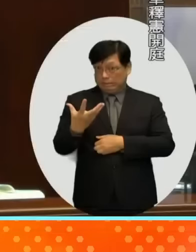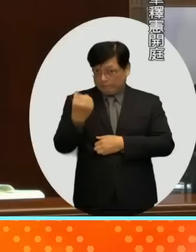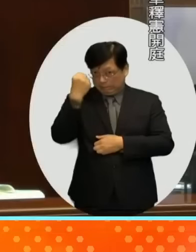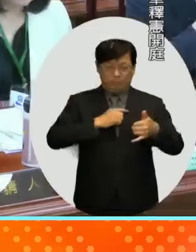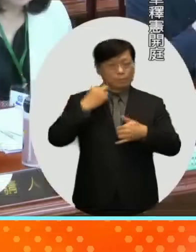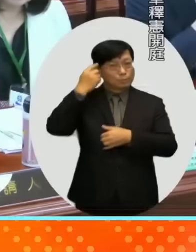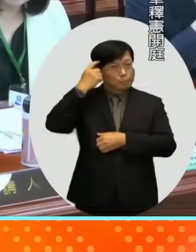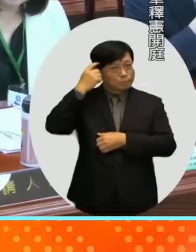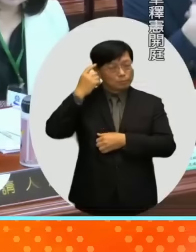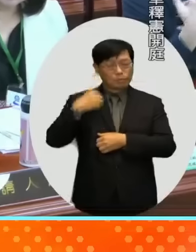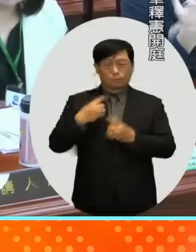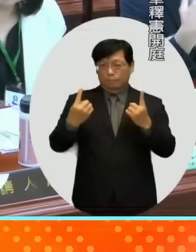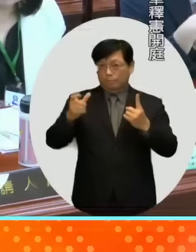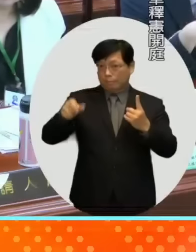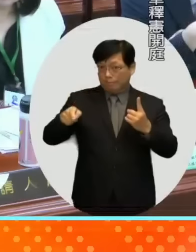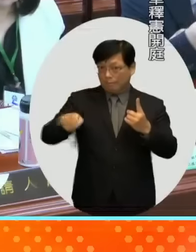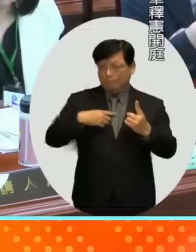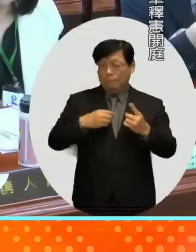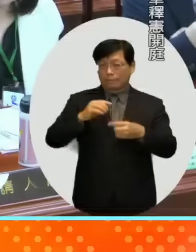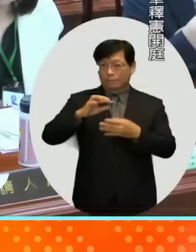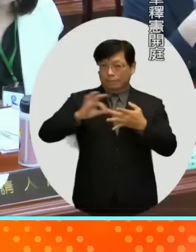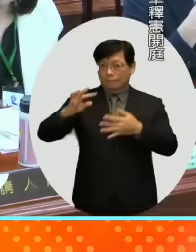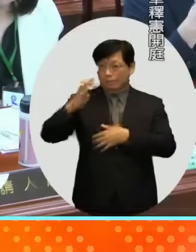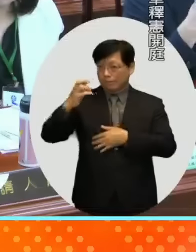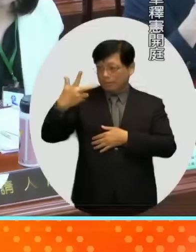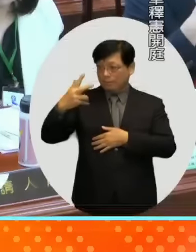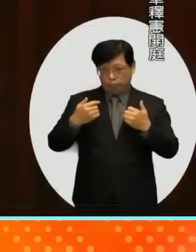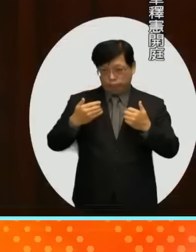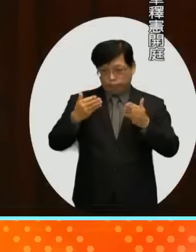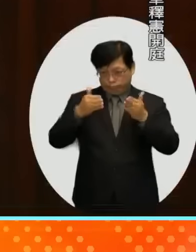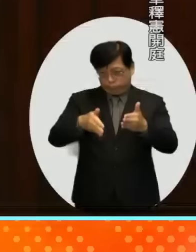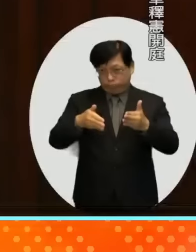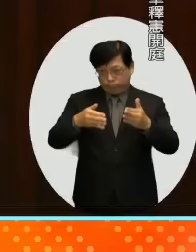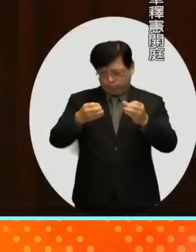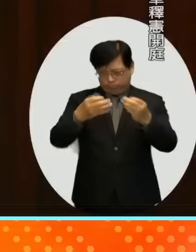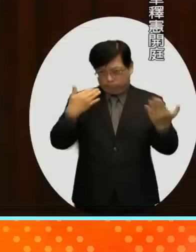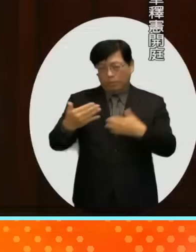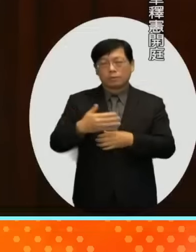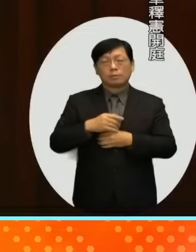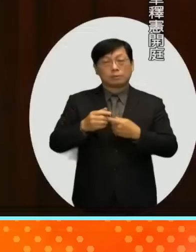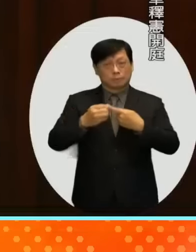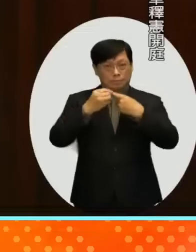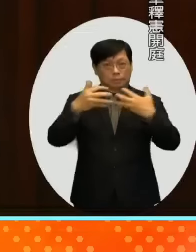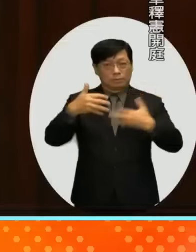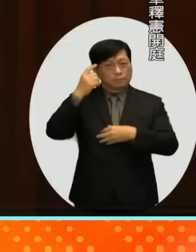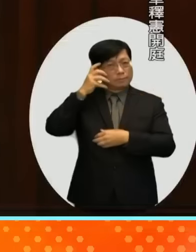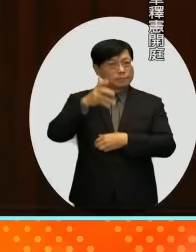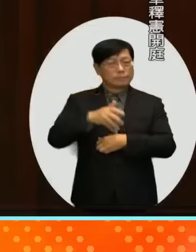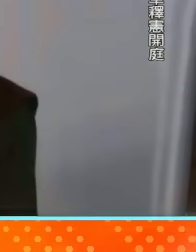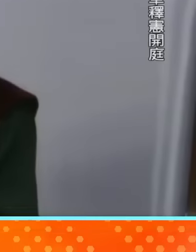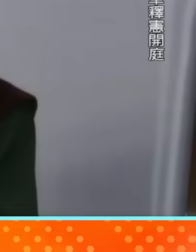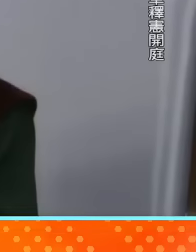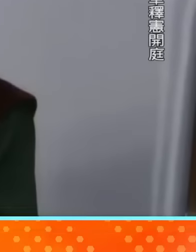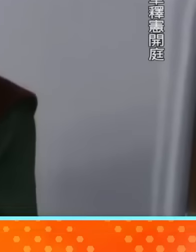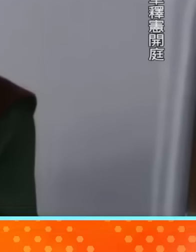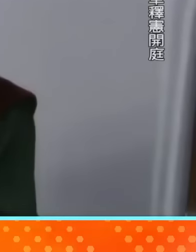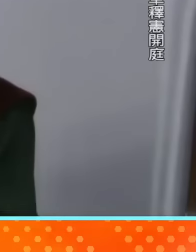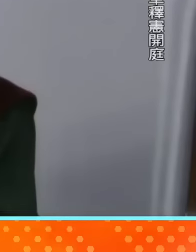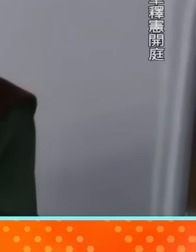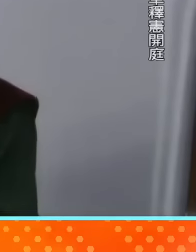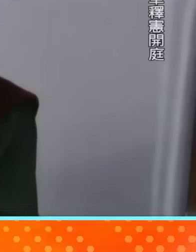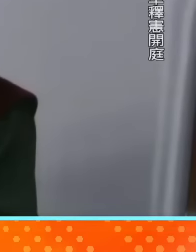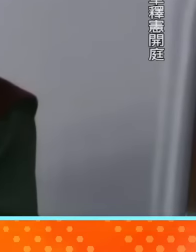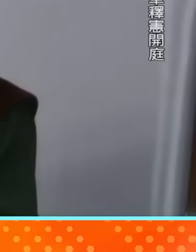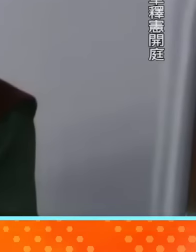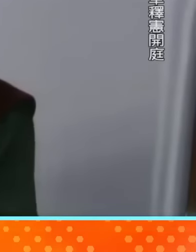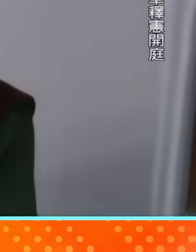念，退迟一步，急无思索。你要有这样的勇气，这样的坚持，你才能够跟他对抗到底。不然的话，就是举